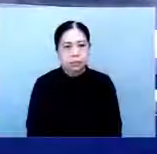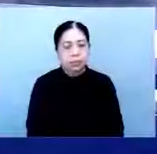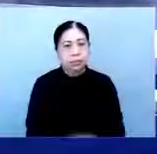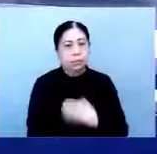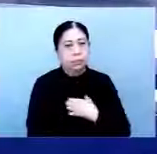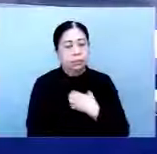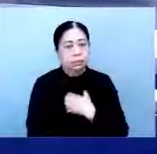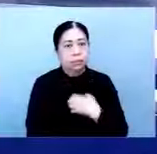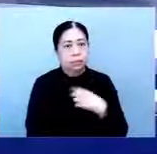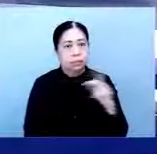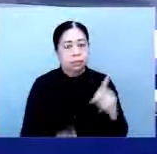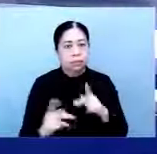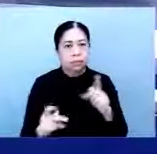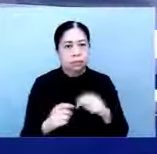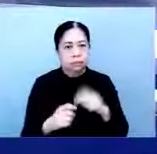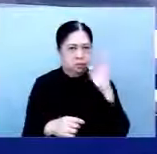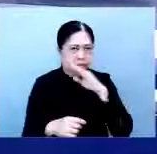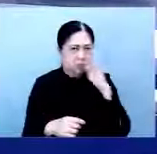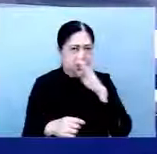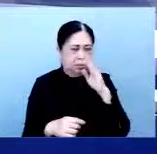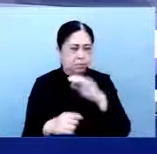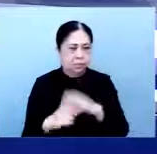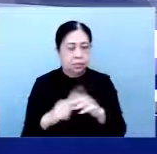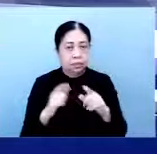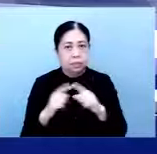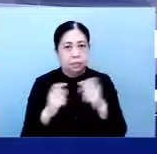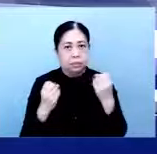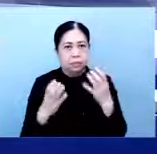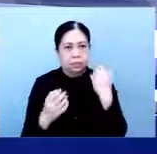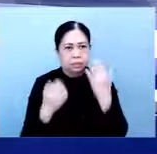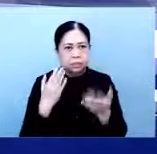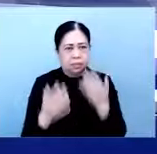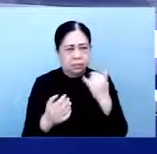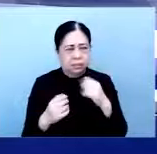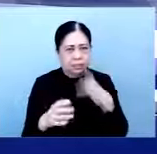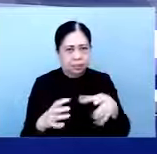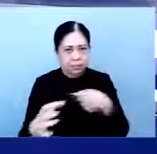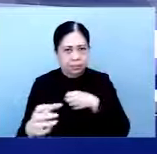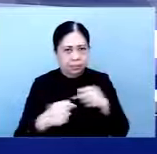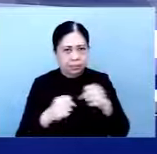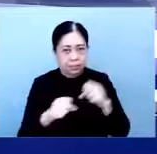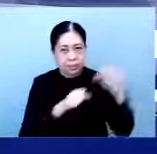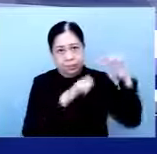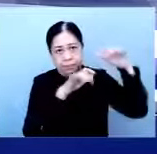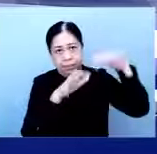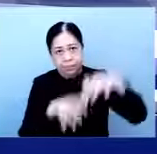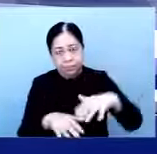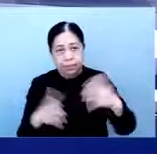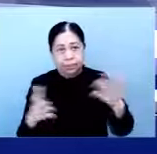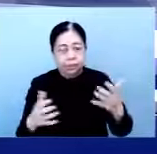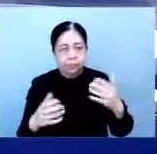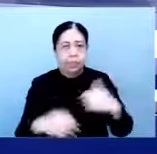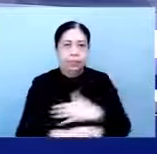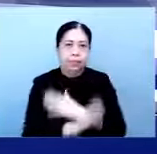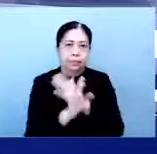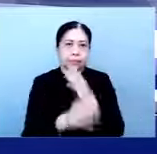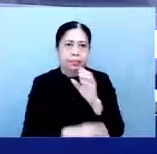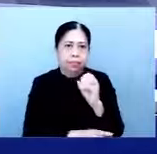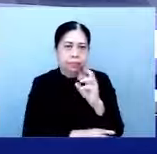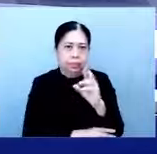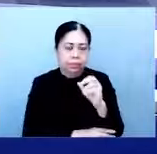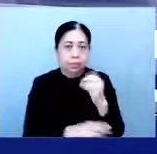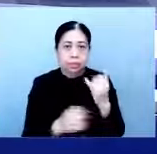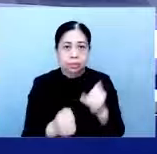Inirereklamo na ng mga residente ang masansang na amoy ng dumaraming bangkay na nare-recover sa landslide sa Maco, Davao de Oro. Sa